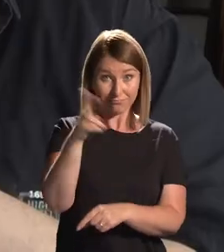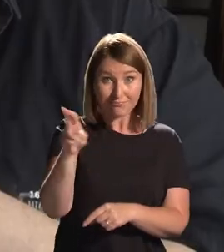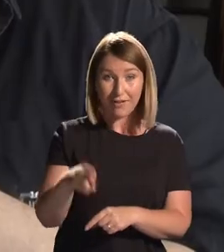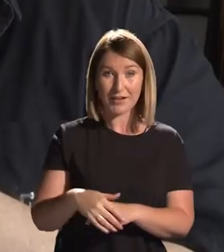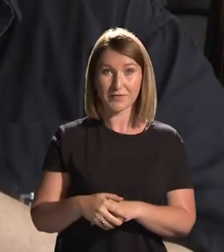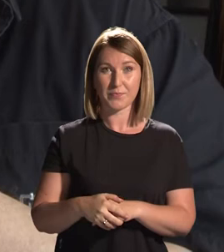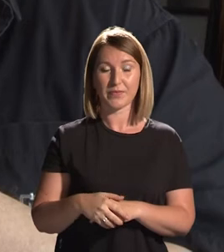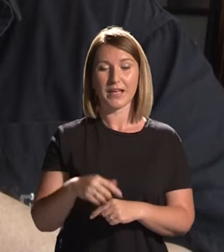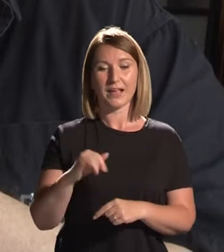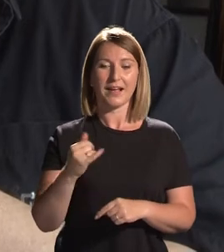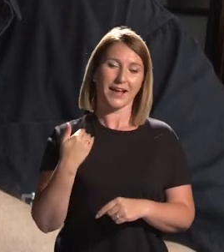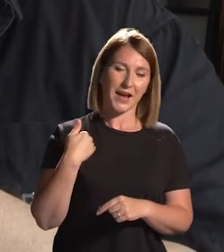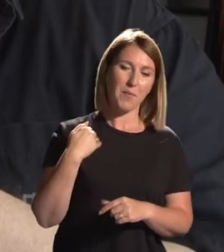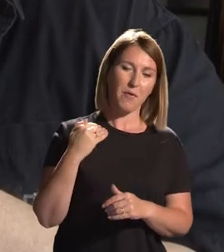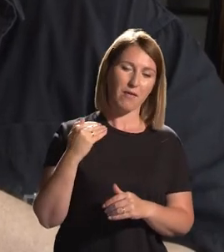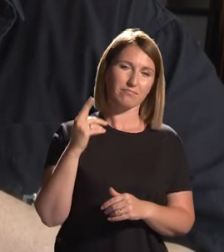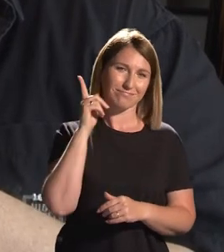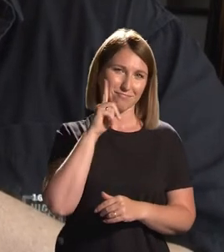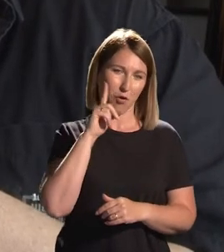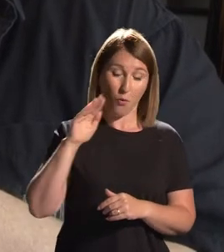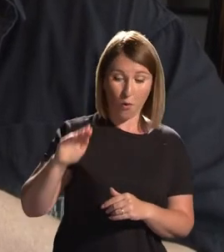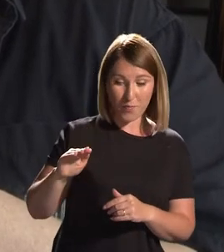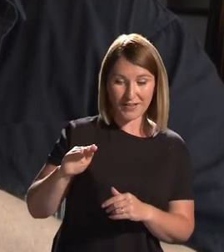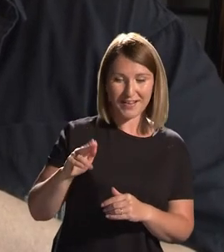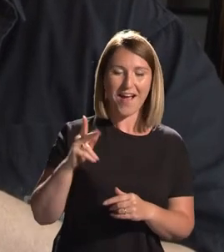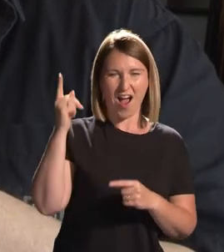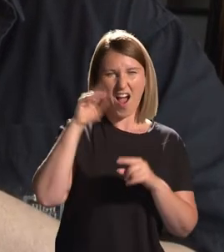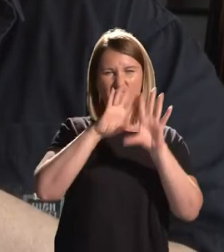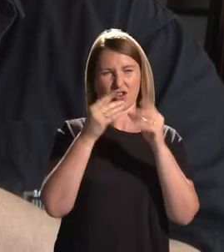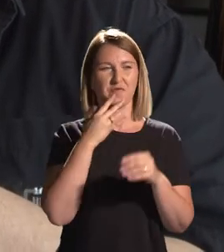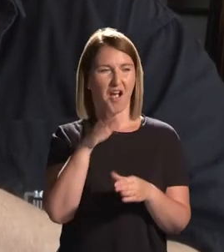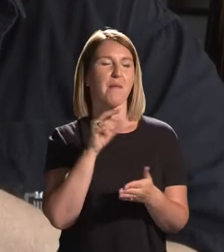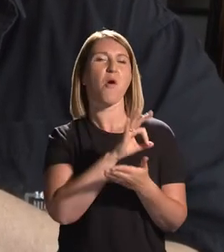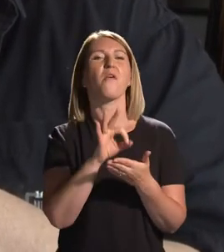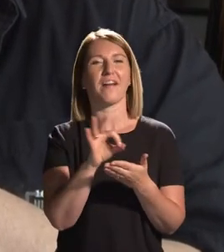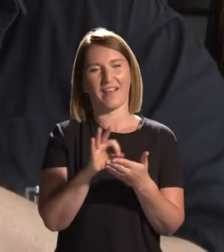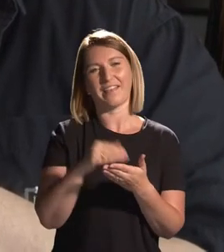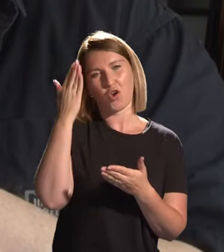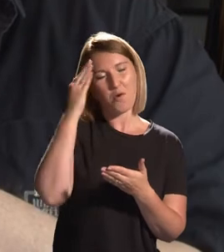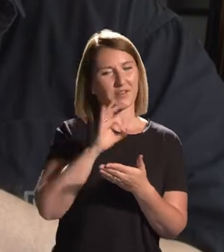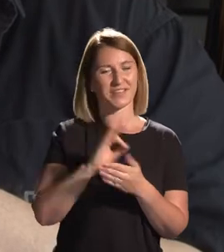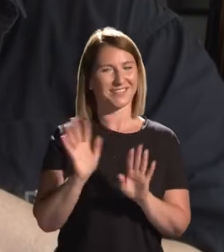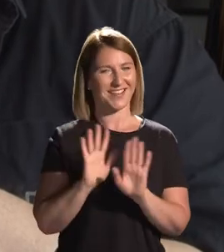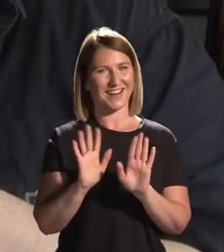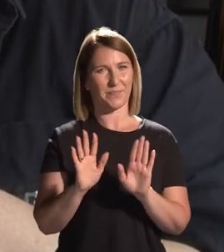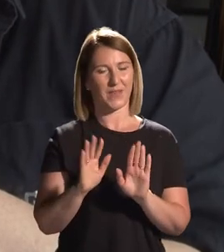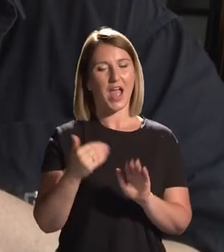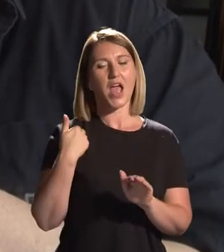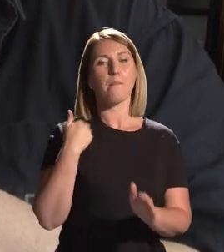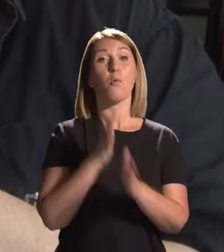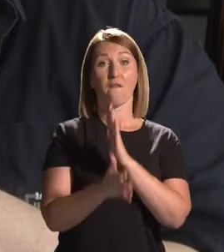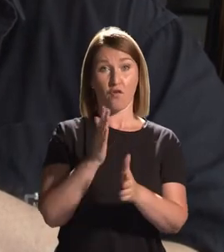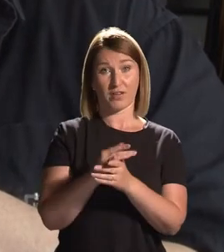Jak byłem małym dzieckiem, bo to tak wszyscy mówią, małe dziecko miał kredki, zaczął rysować, nie? To nie. Wiem, że była wojna, bo